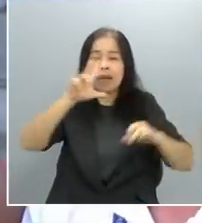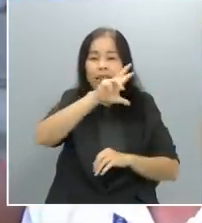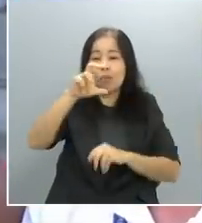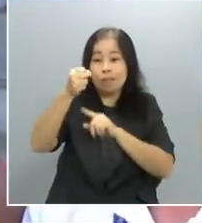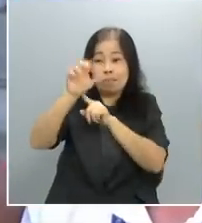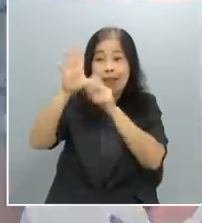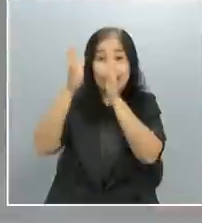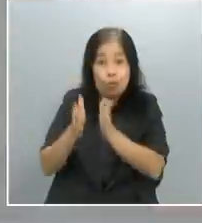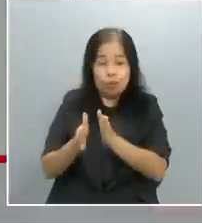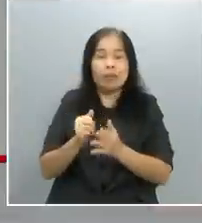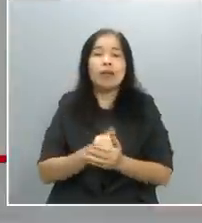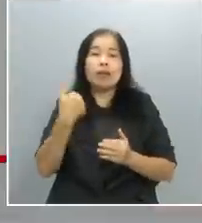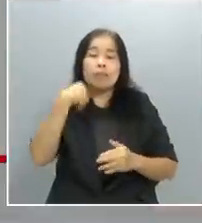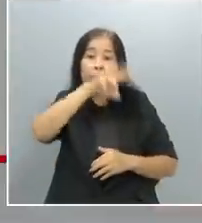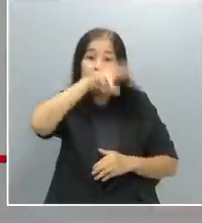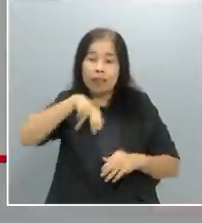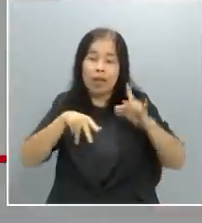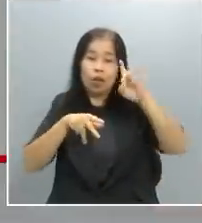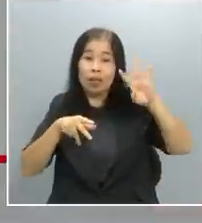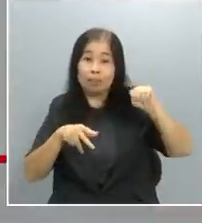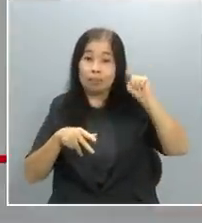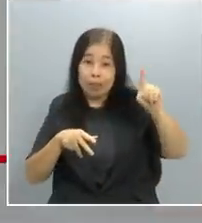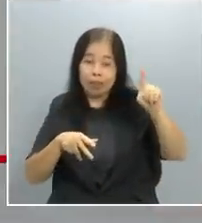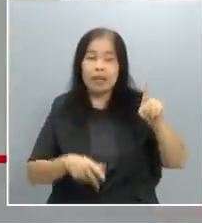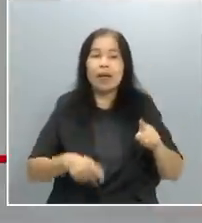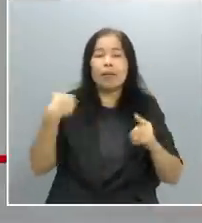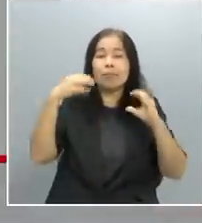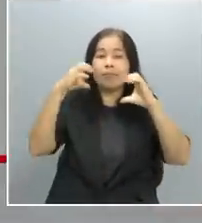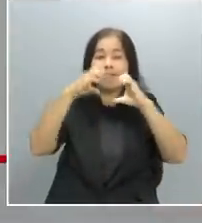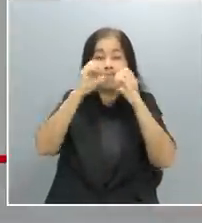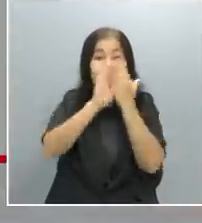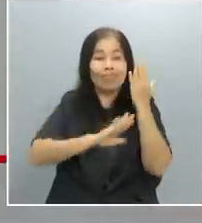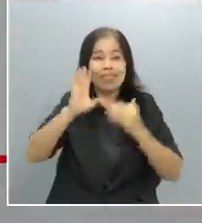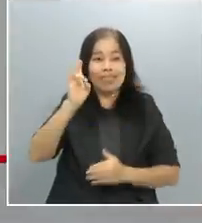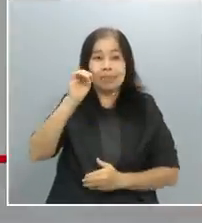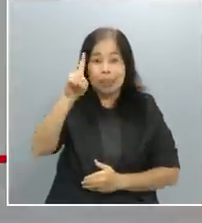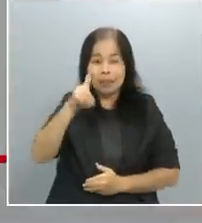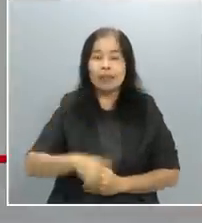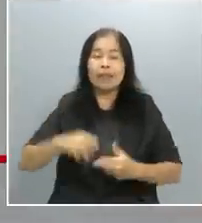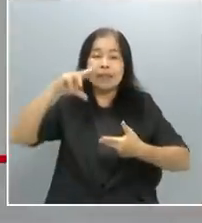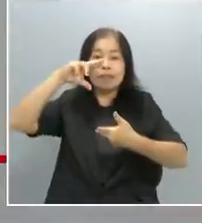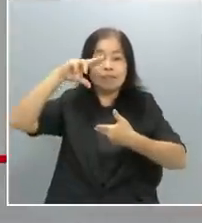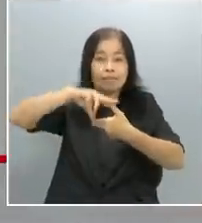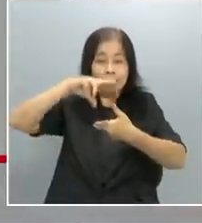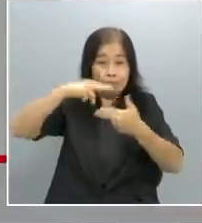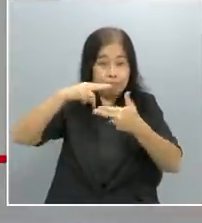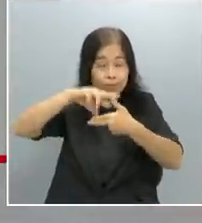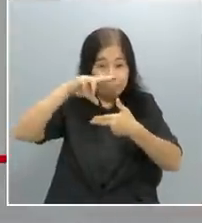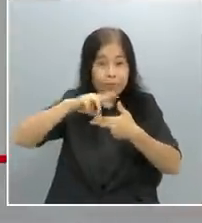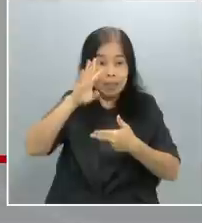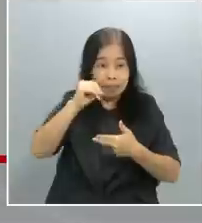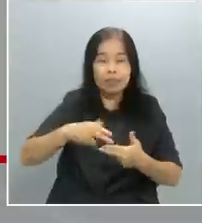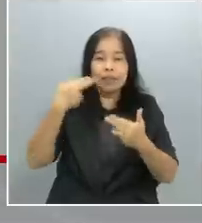กอบด้วยพรรคเพื่อไทย141พรรคภูมิใจไทย71 พลังประชารัฐ40รวมไทยสร้างช